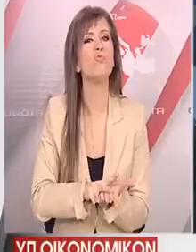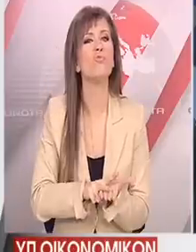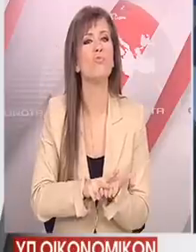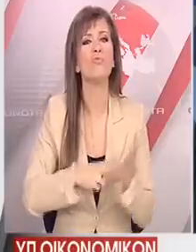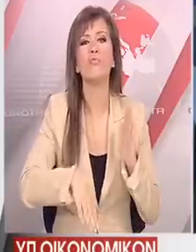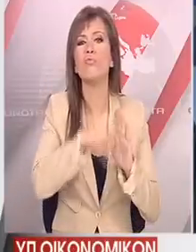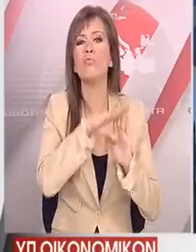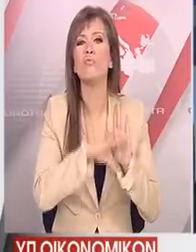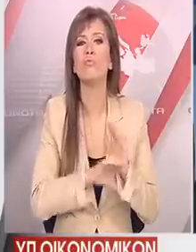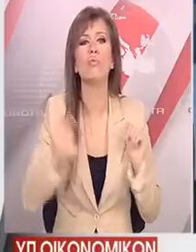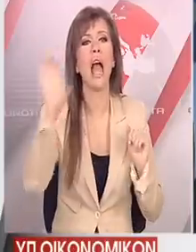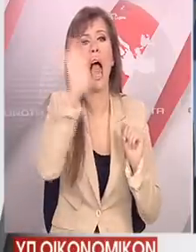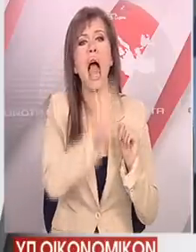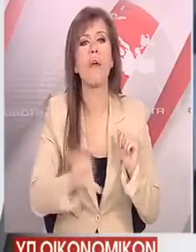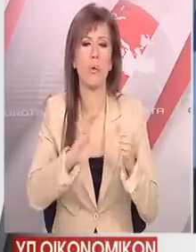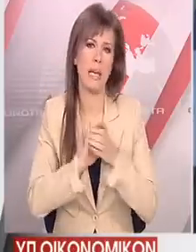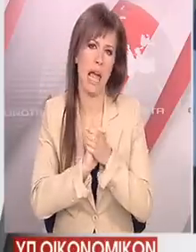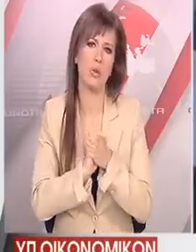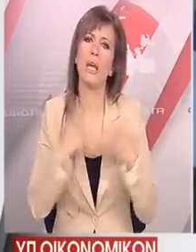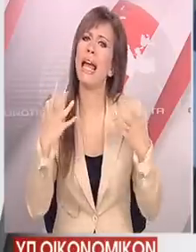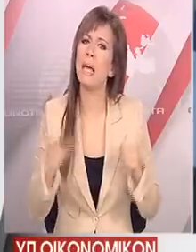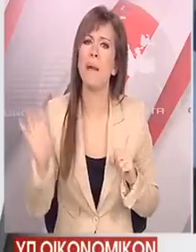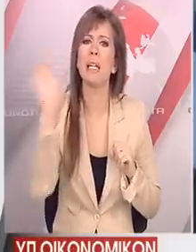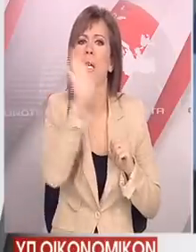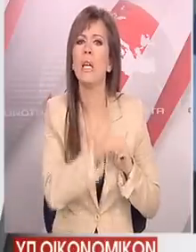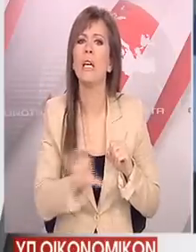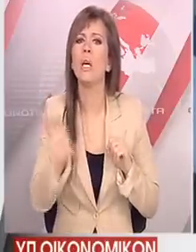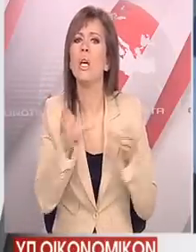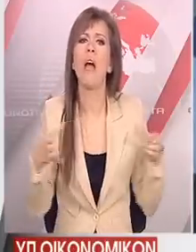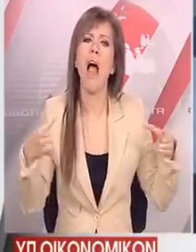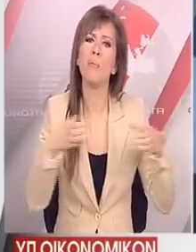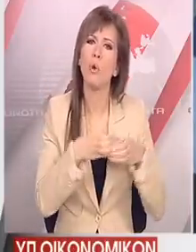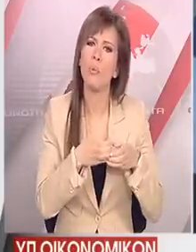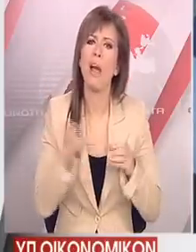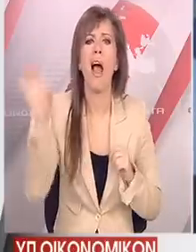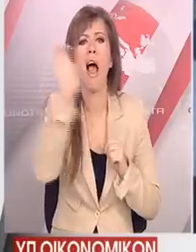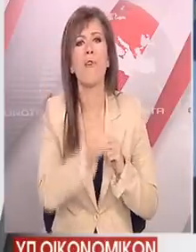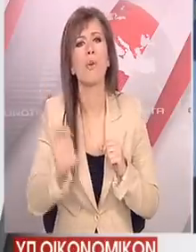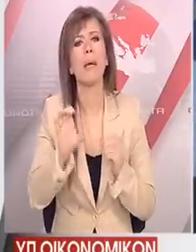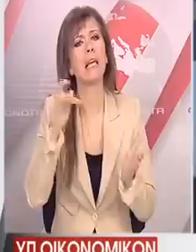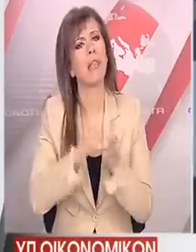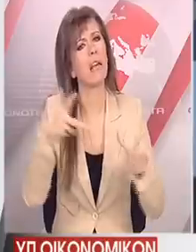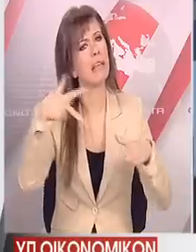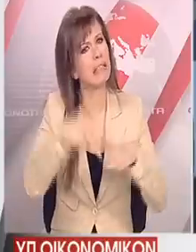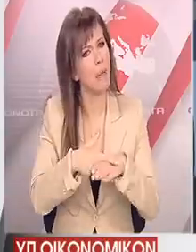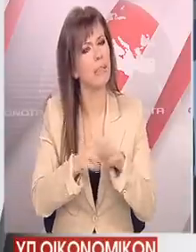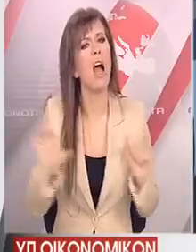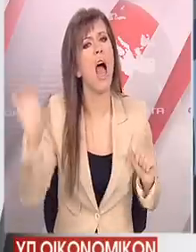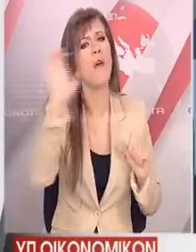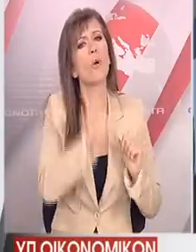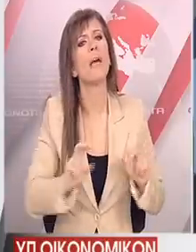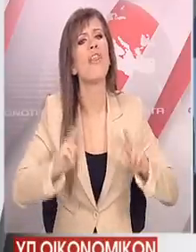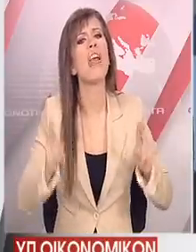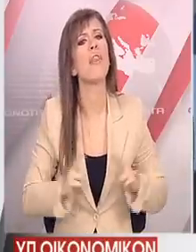θεσμών της Ευρωπαϊκής Ένωσης, όπως η Κομισιόν, η Ευρωπαϊκή Επιτροπή, η Ευρωπαϊκή Κεντρική Τράπεζα, οι διεθνείς οργανισμοί, όπως